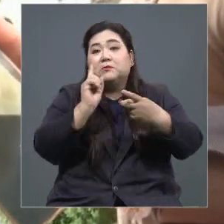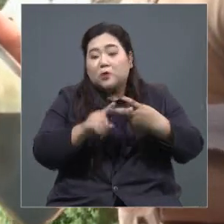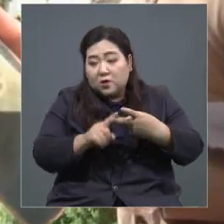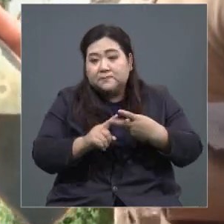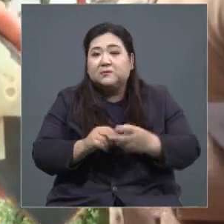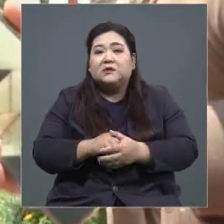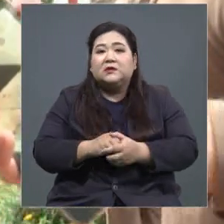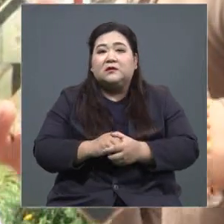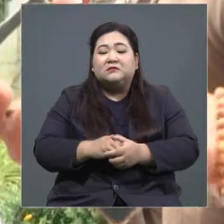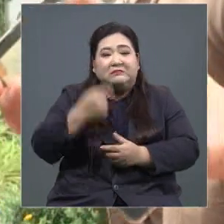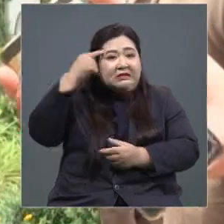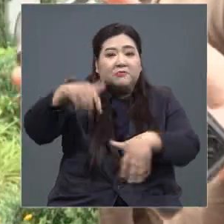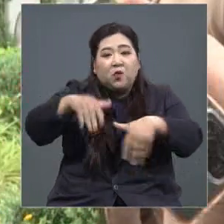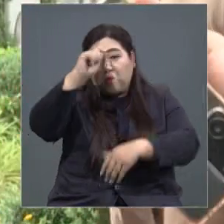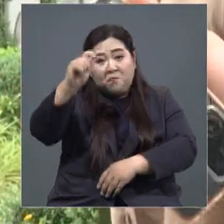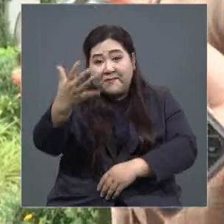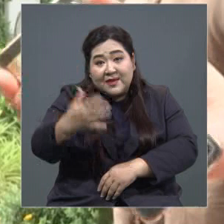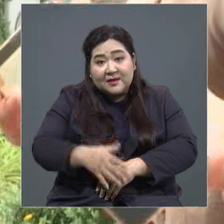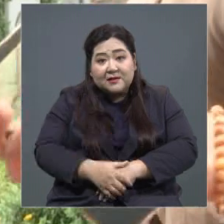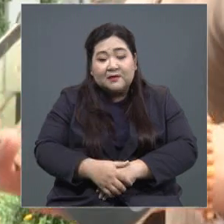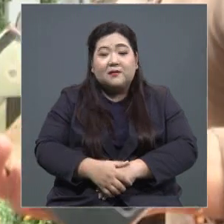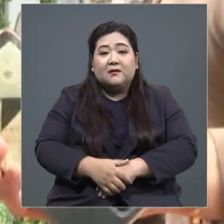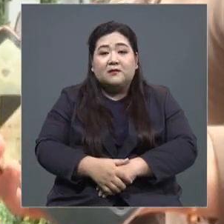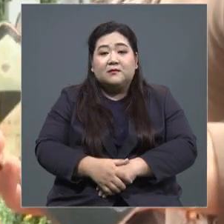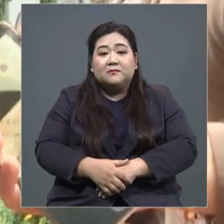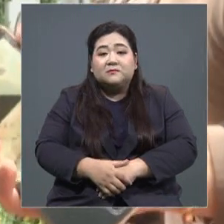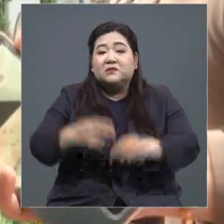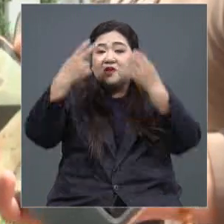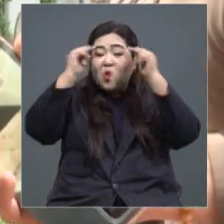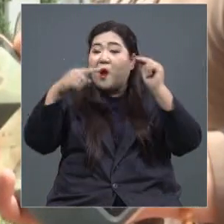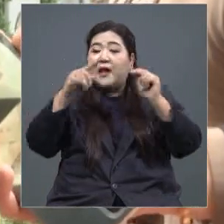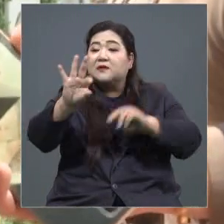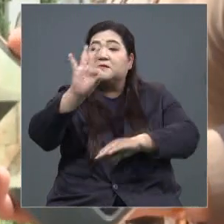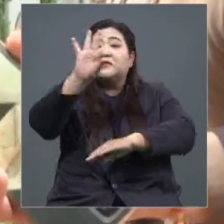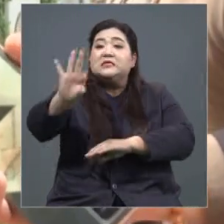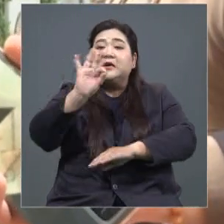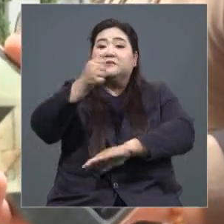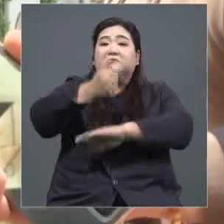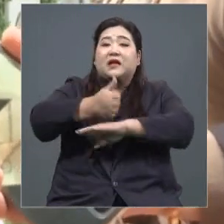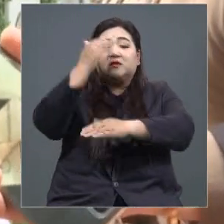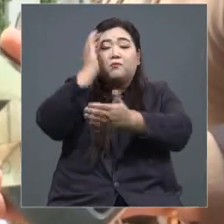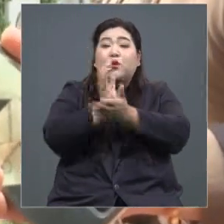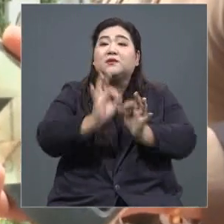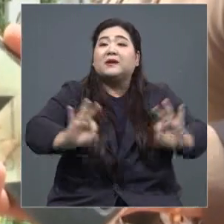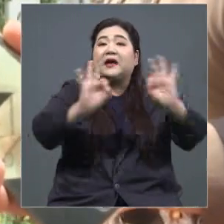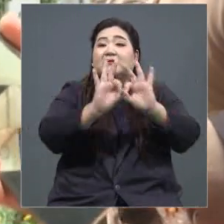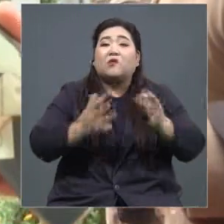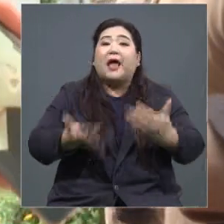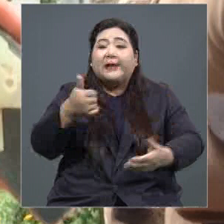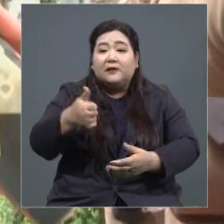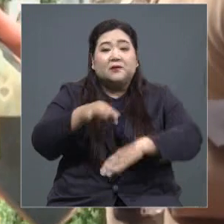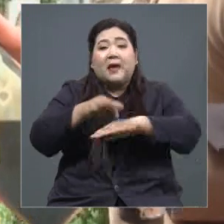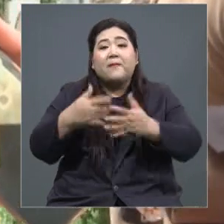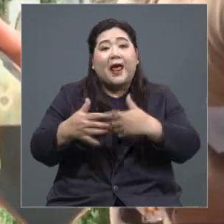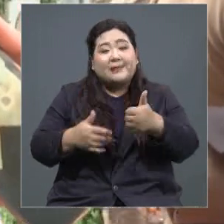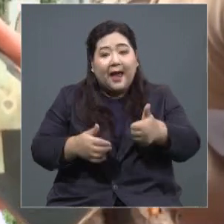หมือนกับการไม่เห็นหัวประชาชนนะครับที่นายกจะเอาใครก็ได้เอามาดำรงตำแหน่งสำคัญของบ้านเมืองนะครับโดยไม่ได้ดูเล